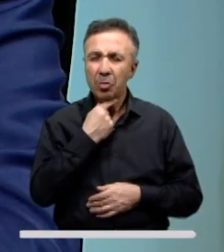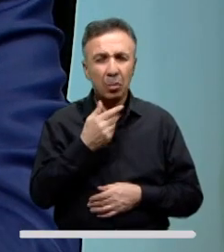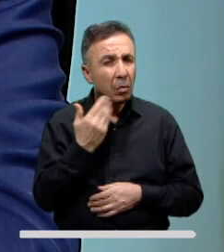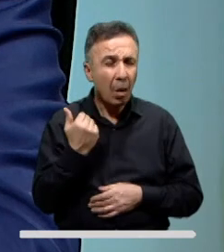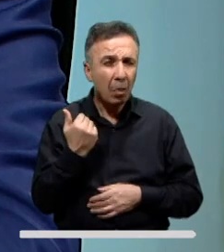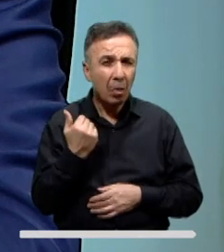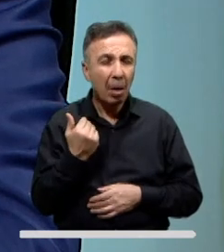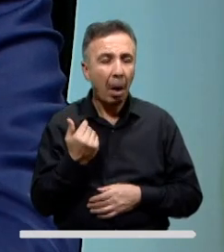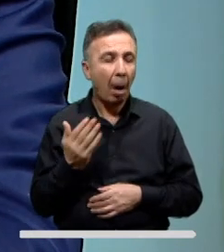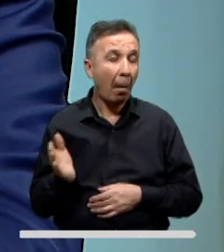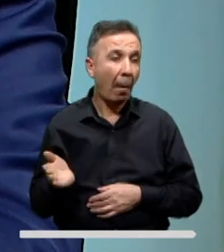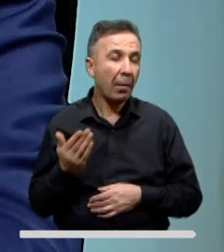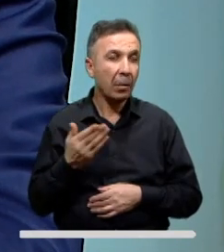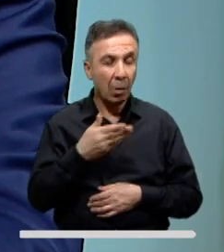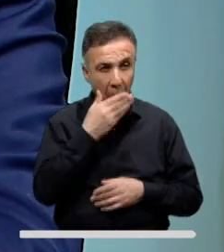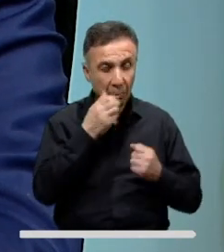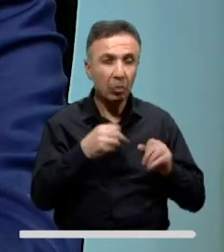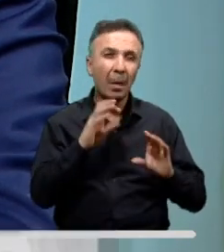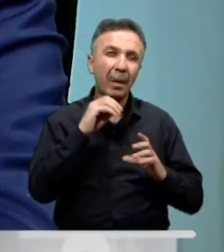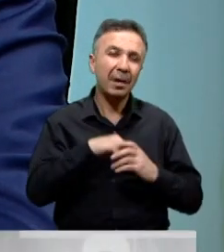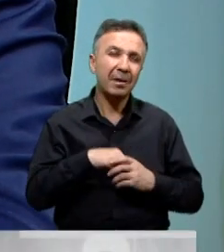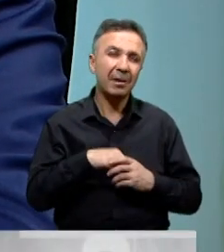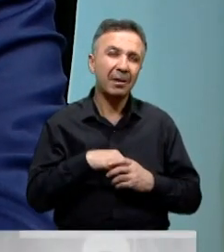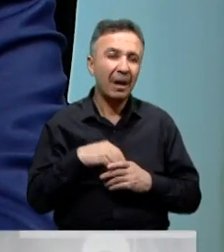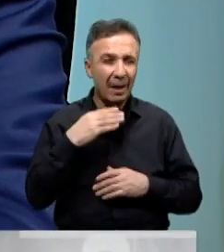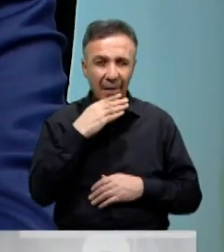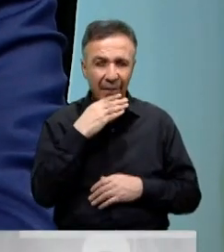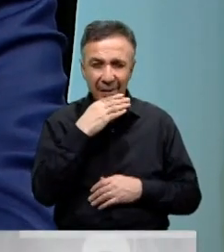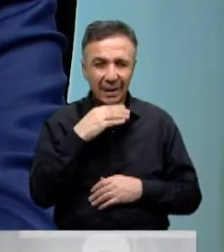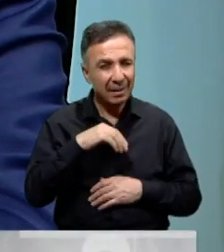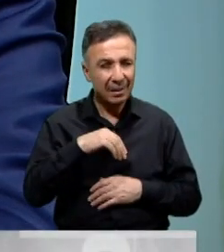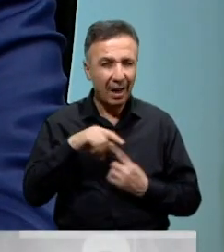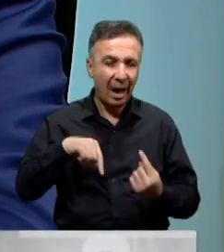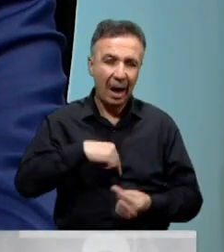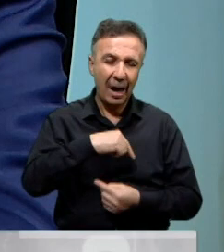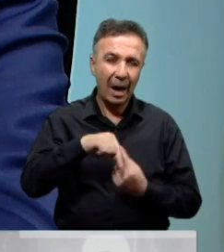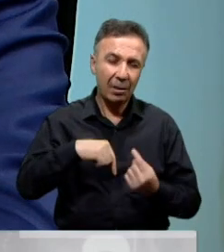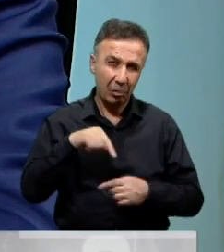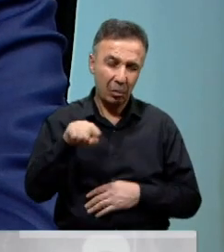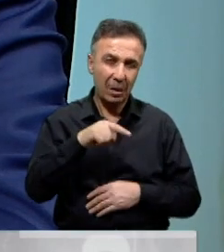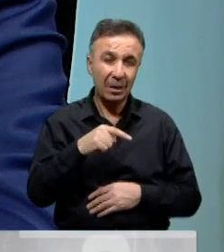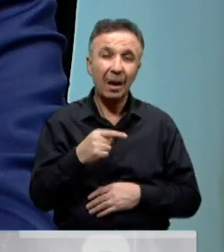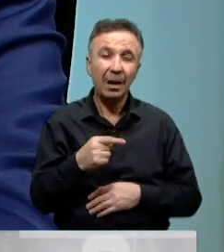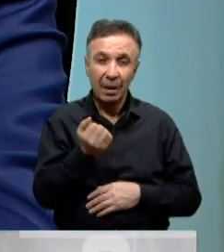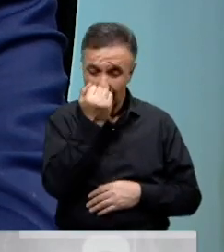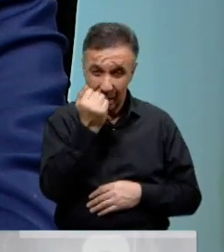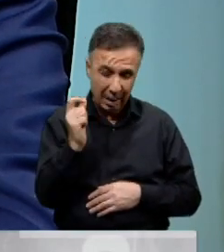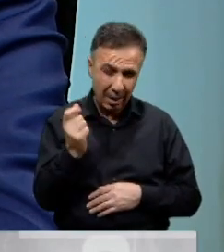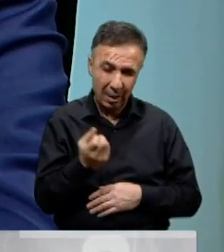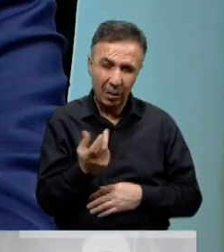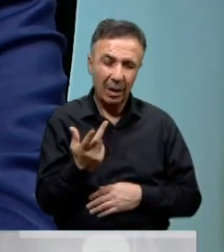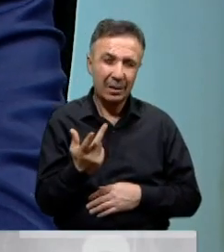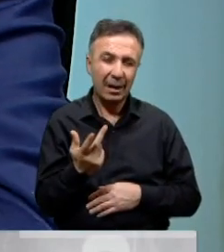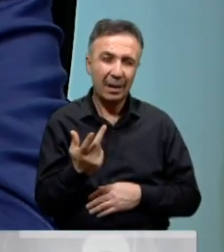bahane arıyor oruç tutmamak için bahane arıyor Bunlar da hastalar oruç